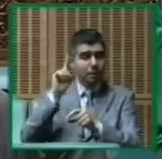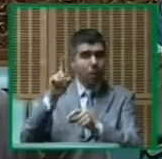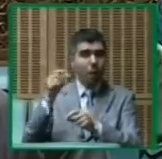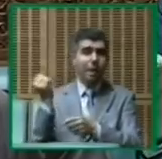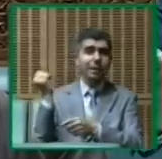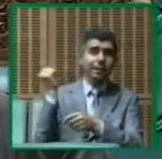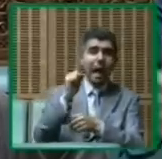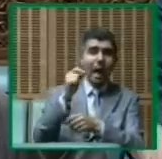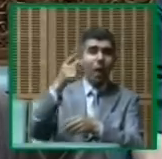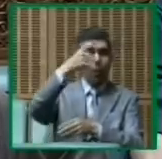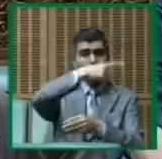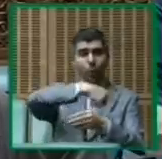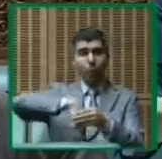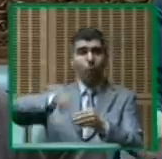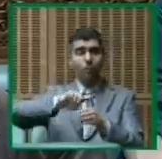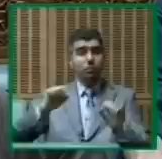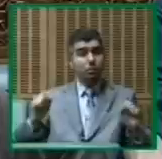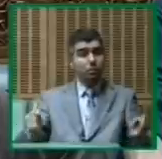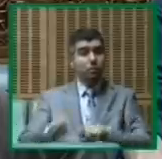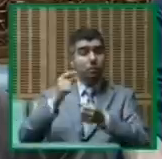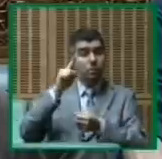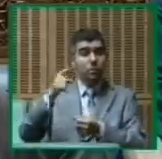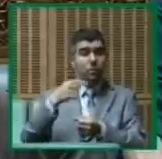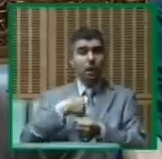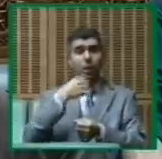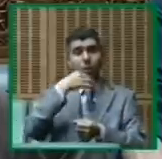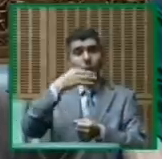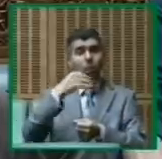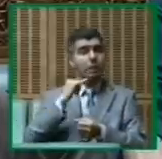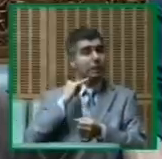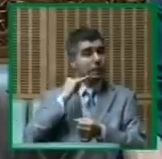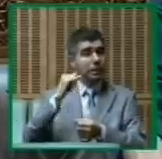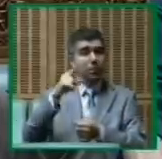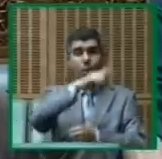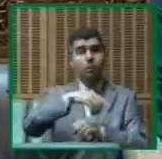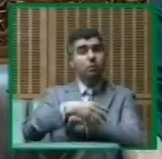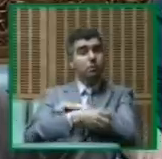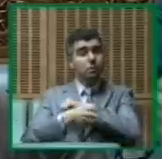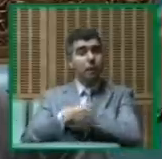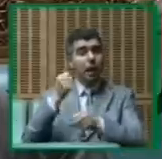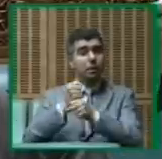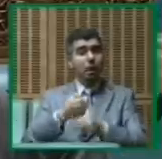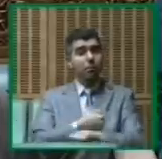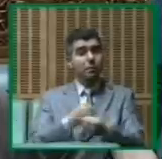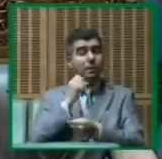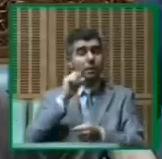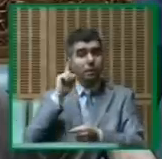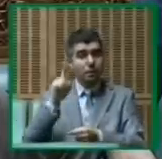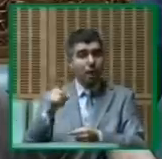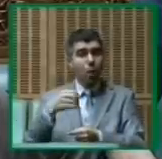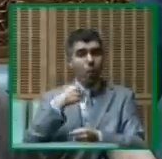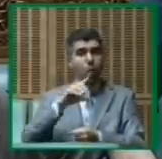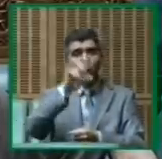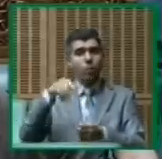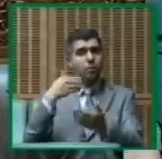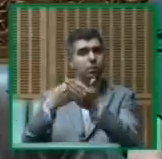وتساعدوا هذه الناس، لانهم راهم في حاله مزريه جدا. نبغيكم السيد الوزير تاخذوا بعين الاعتبار هذا الكلام اللي قلت